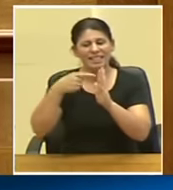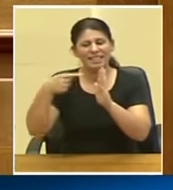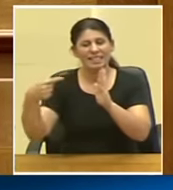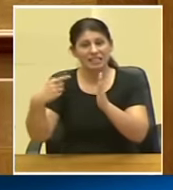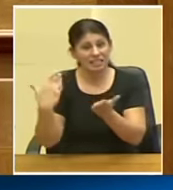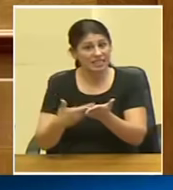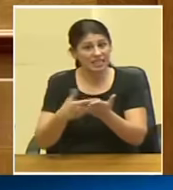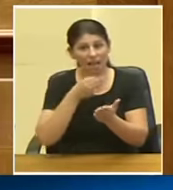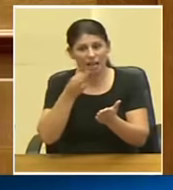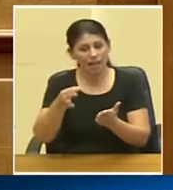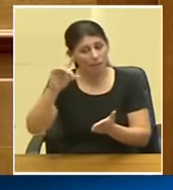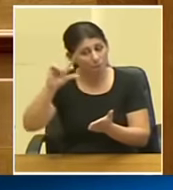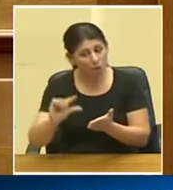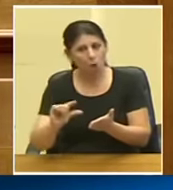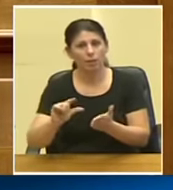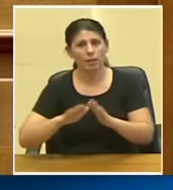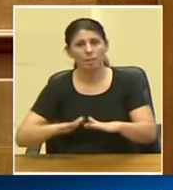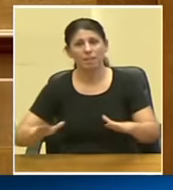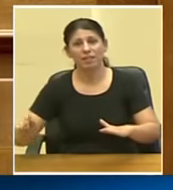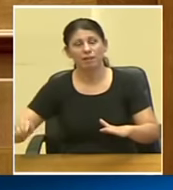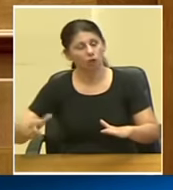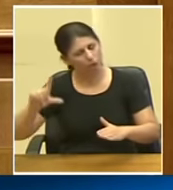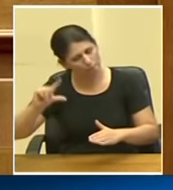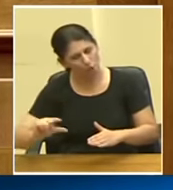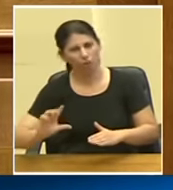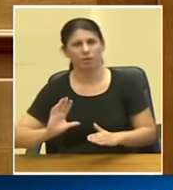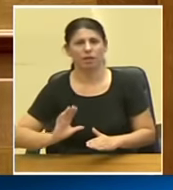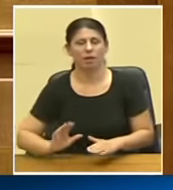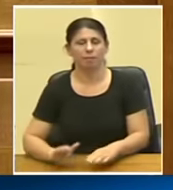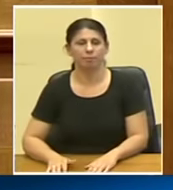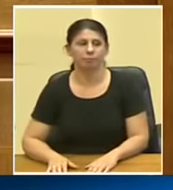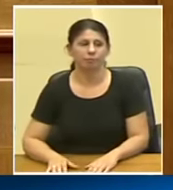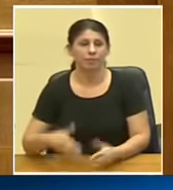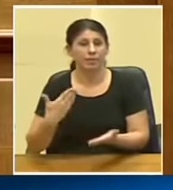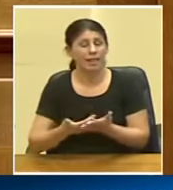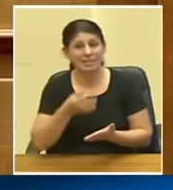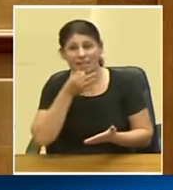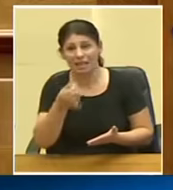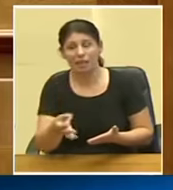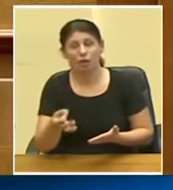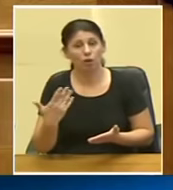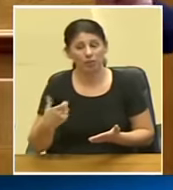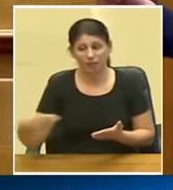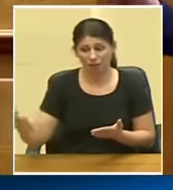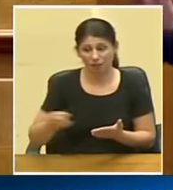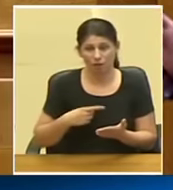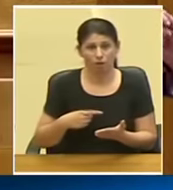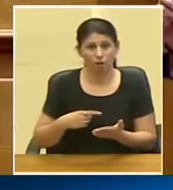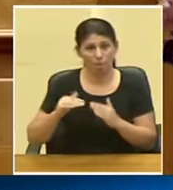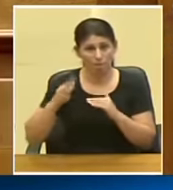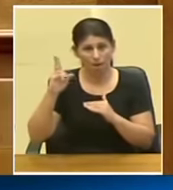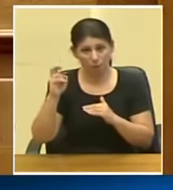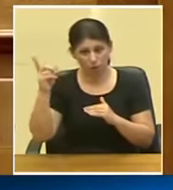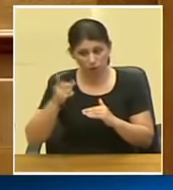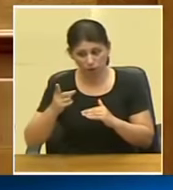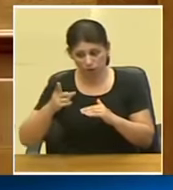λένε ότι έχει μειωθεί η παιδική φτώχεια. Τα στοιχεία λένε ότι η διαφορά το πάνω του 20% με σχέση